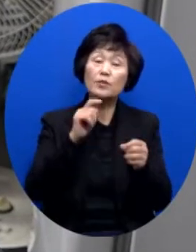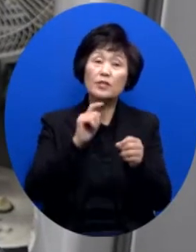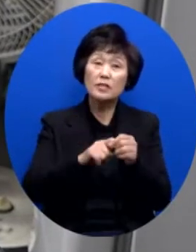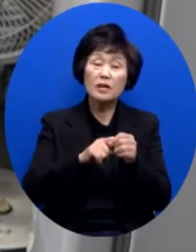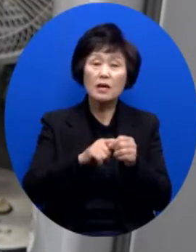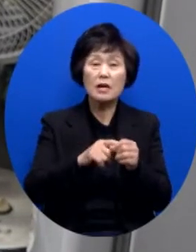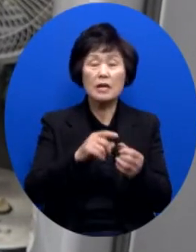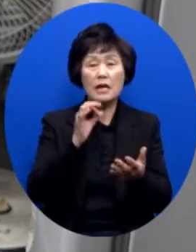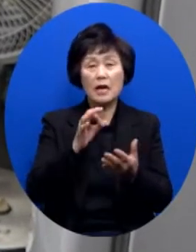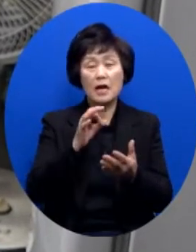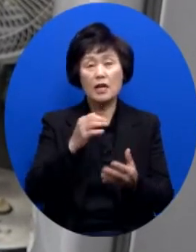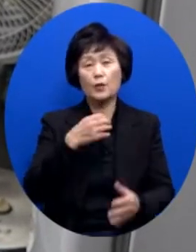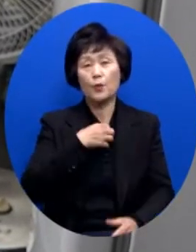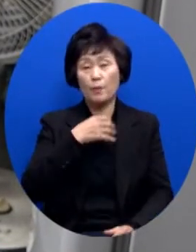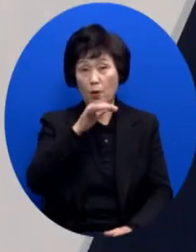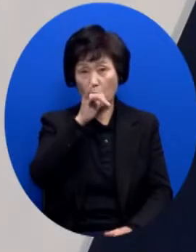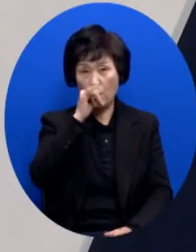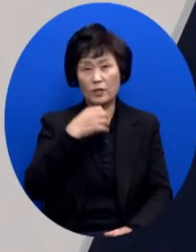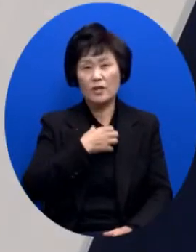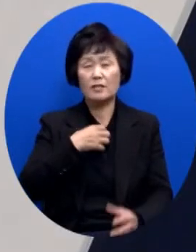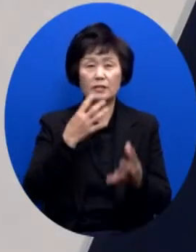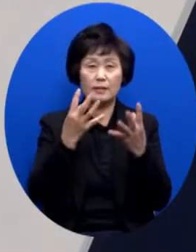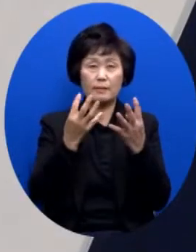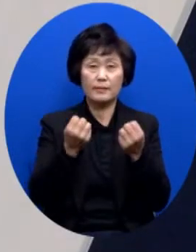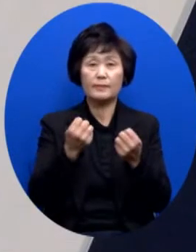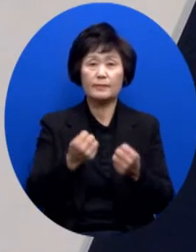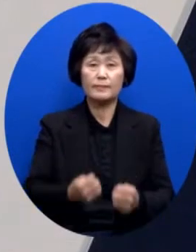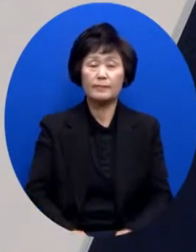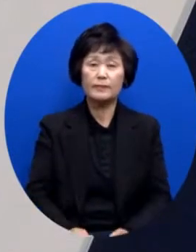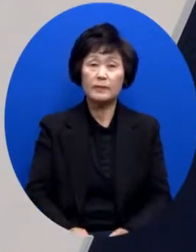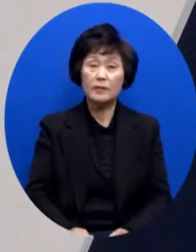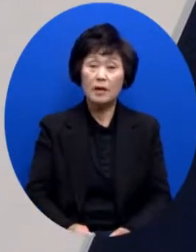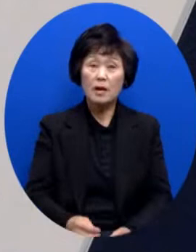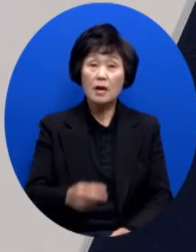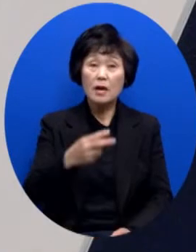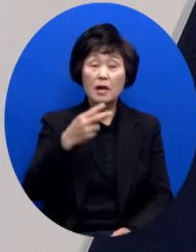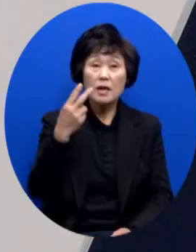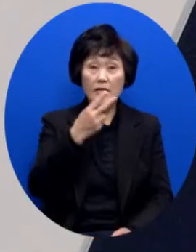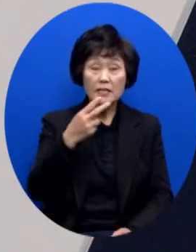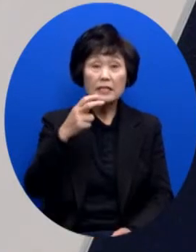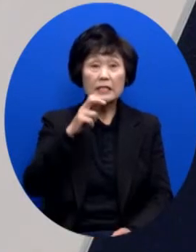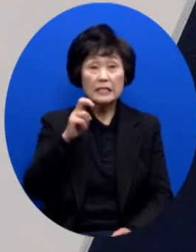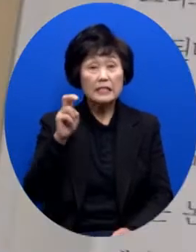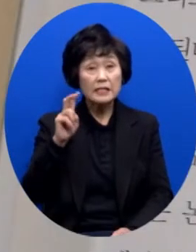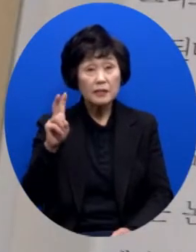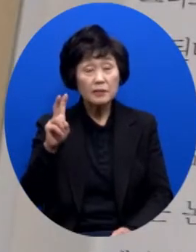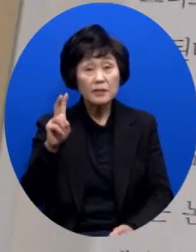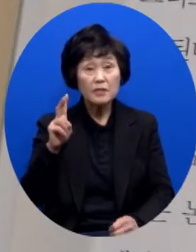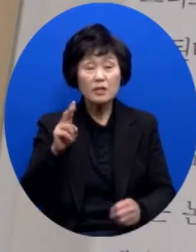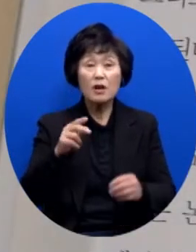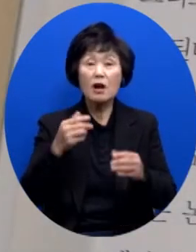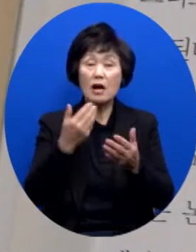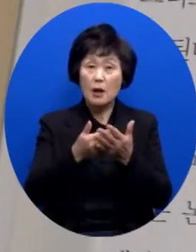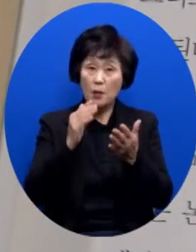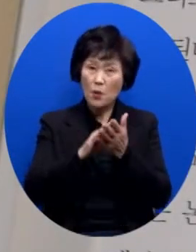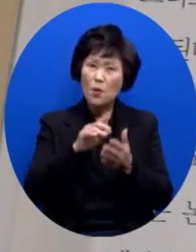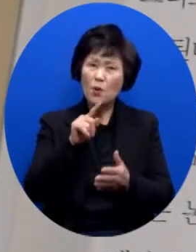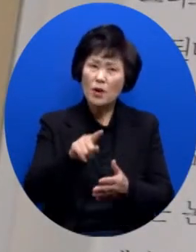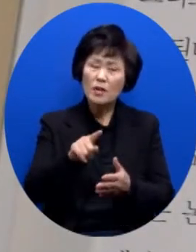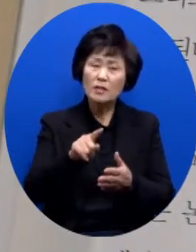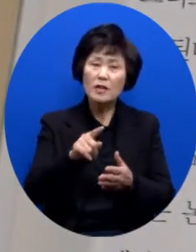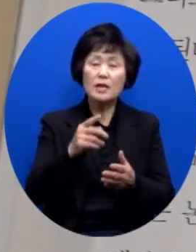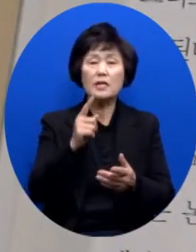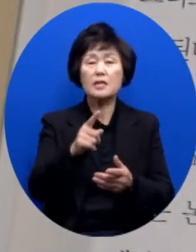위협받고 있다며 우려를 나타내고 있습니다 202 개정교육과정 에선 1 개선 해야 한다는